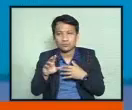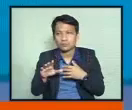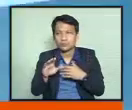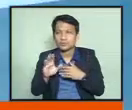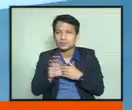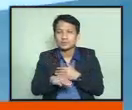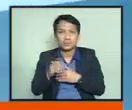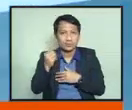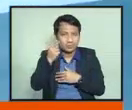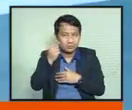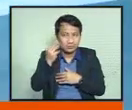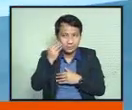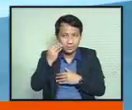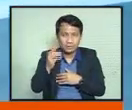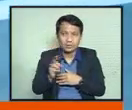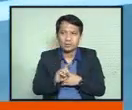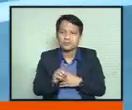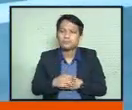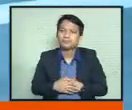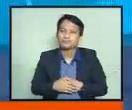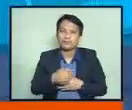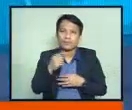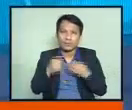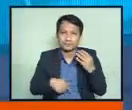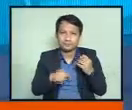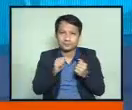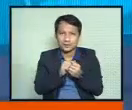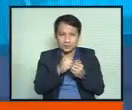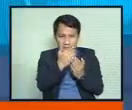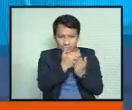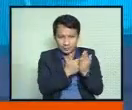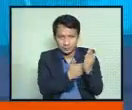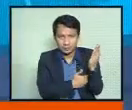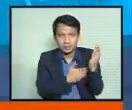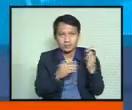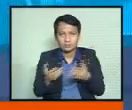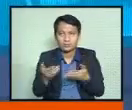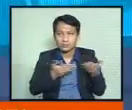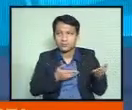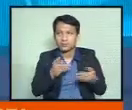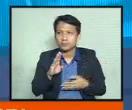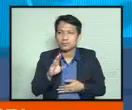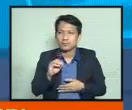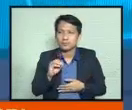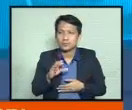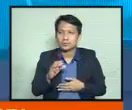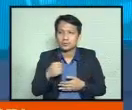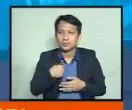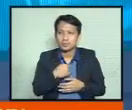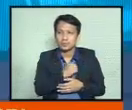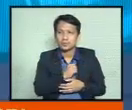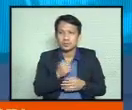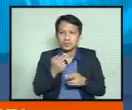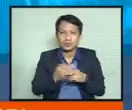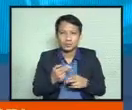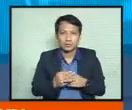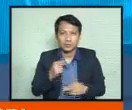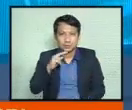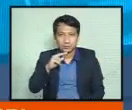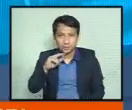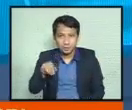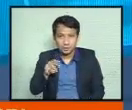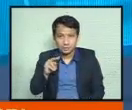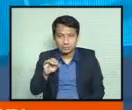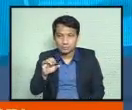Balita 123 ni Chang Marks. Chang Marks! Idol Rafi, sa listahan na isinumite ng Bureau of Corrections sa Senado, lumabas ang pangalan